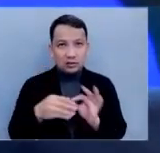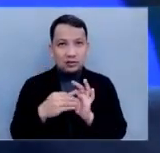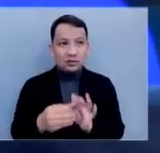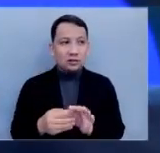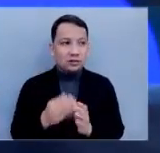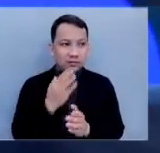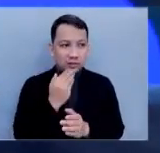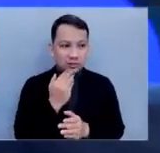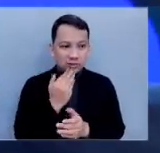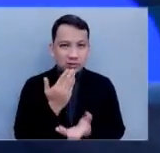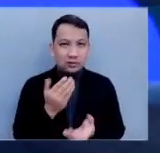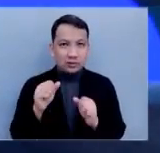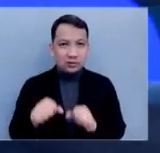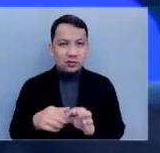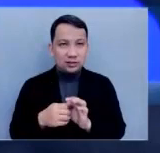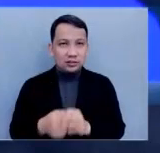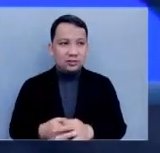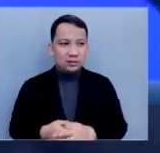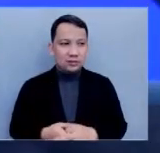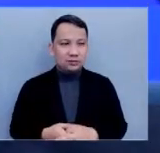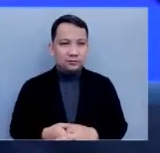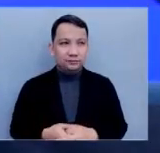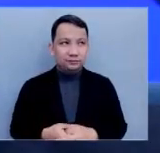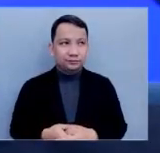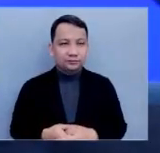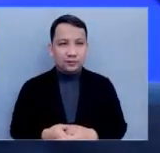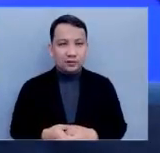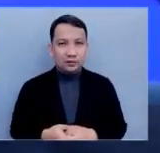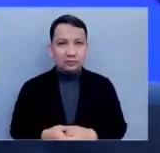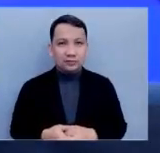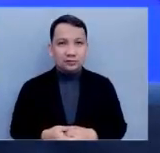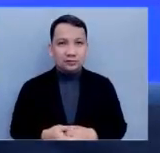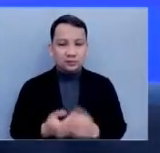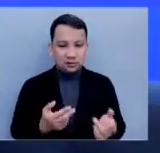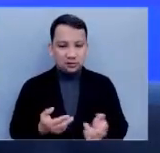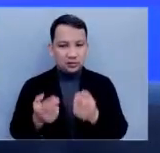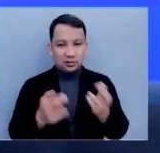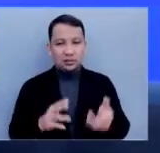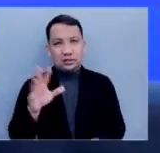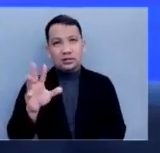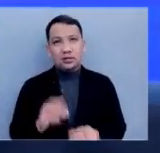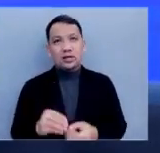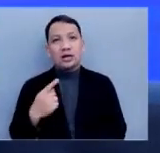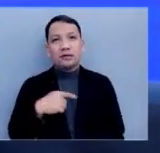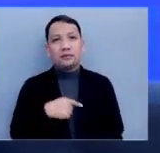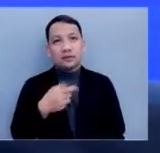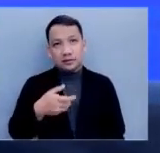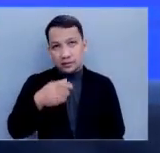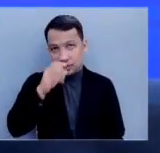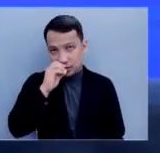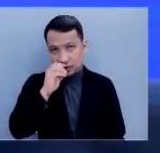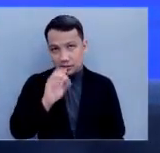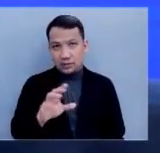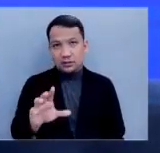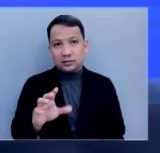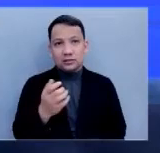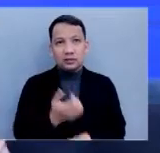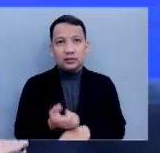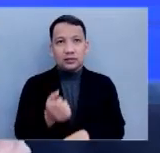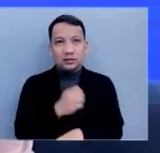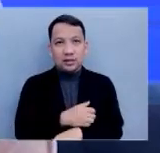natin ng 70 to 240 milligrams of caffeine. Just for reference, no? Yung iniinom mong kape, yung kanina, binibilang ko. Black